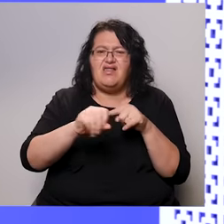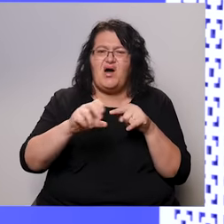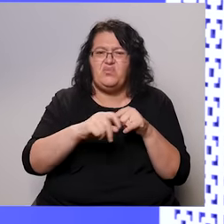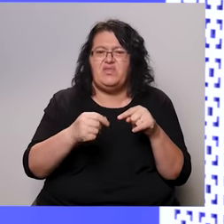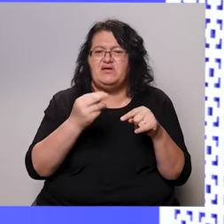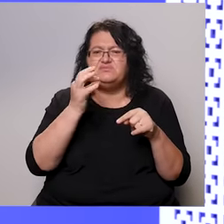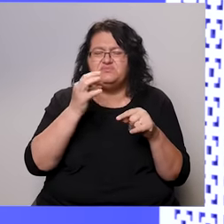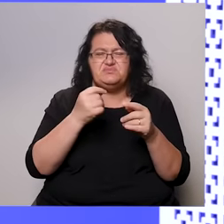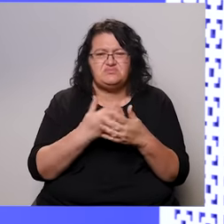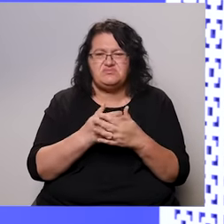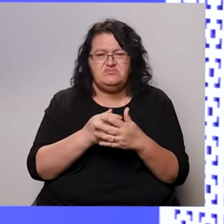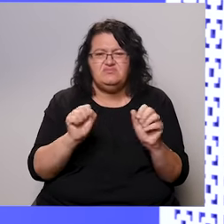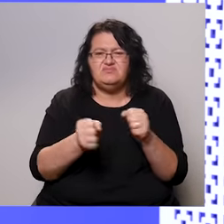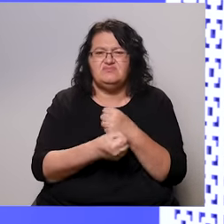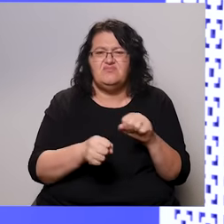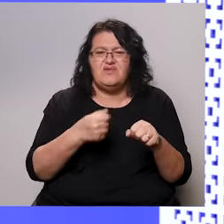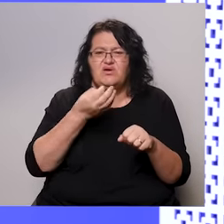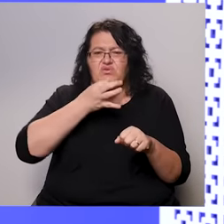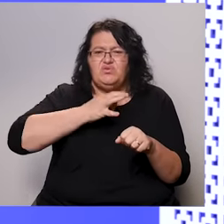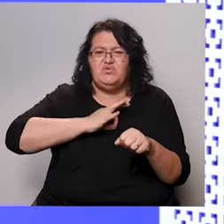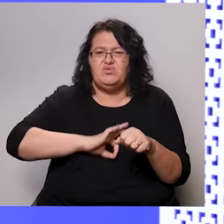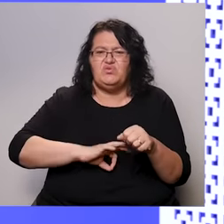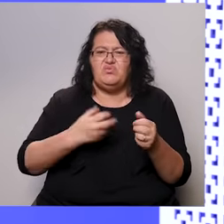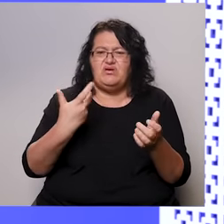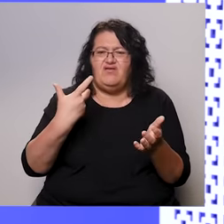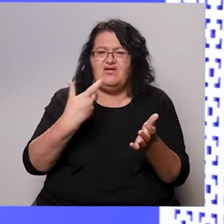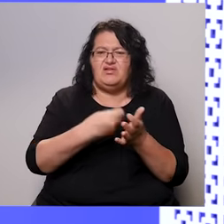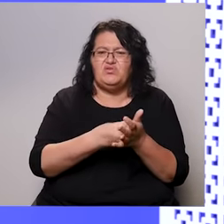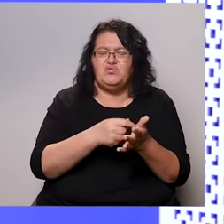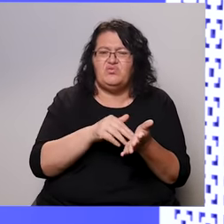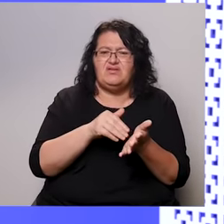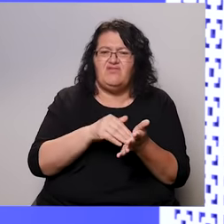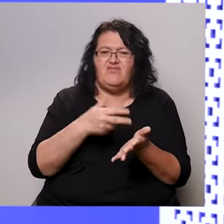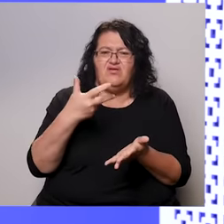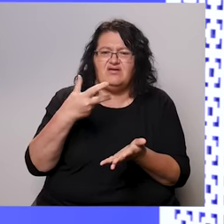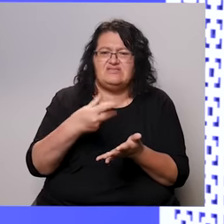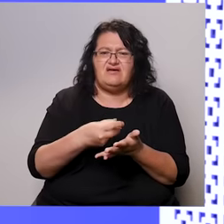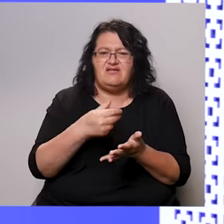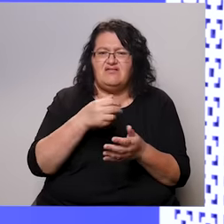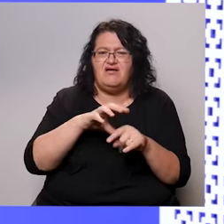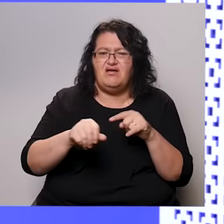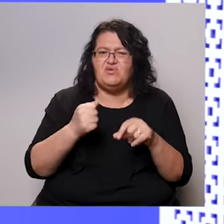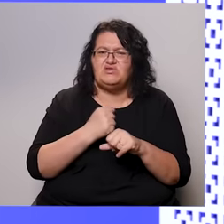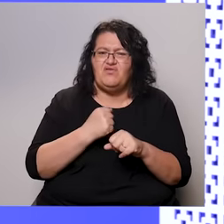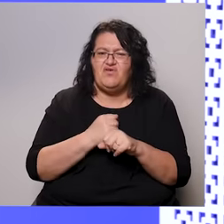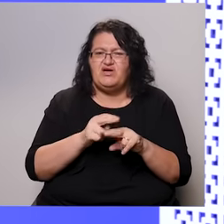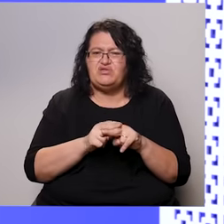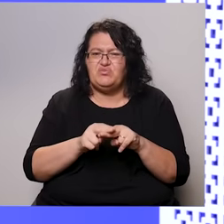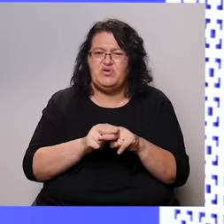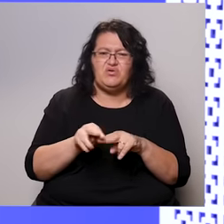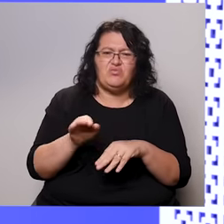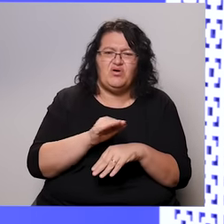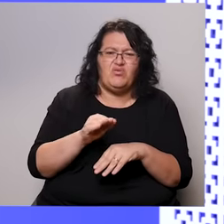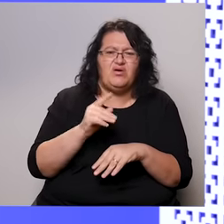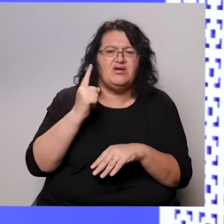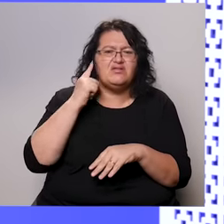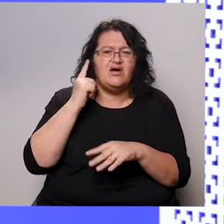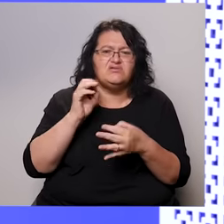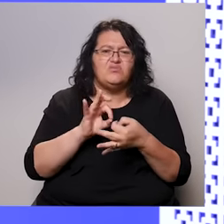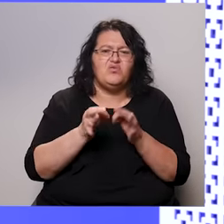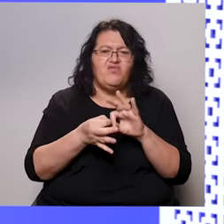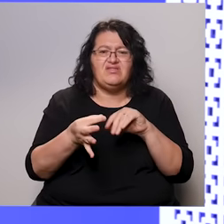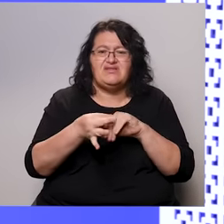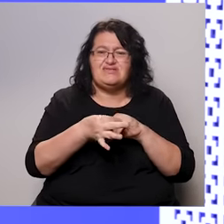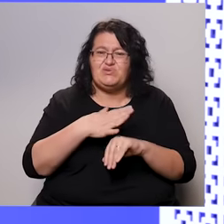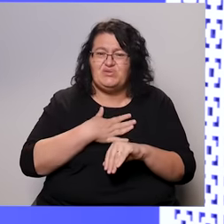mai, cum era intubată, nu primea decât pe tuburi. Și zice, Mihai, ce ne facem? Numai când auzeam cuvintele